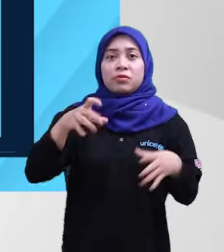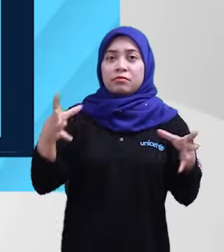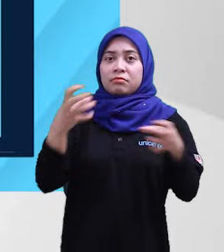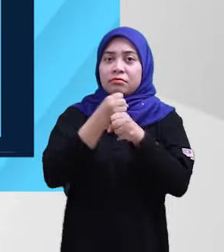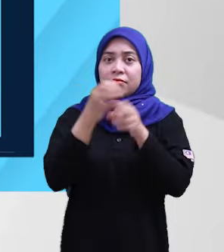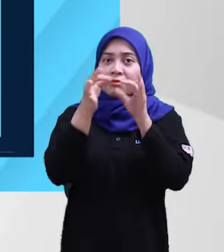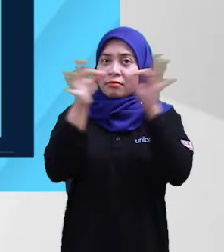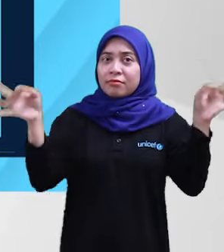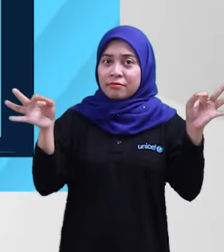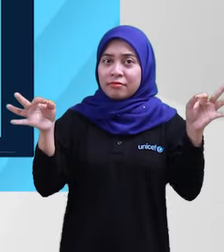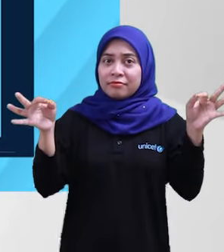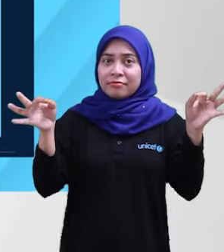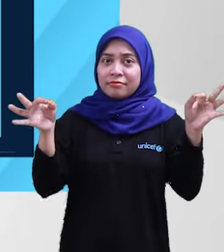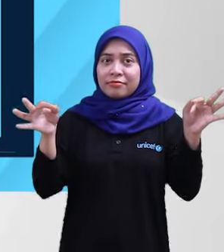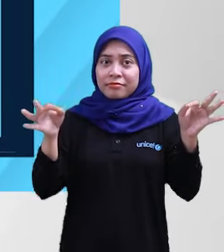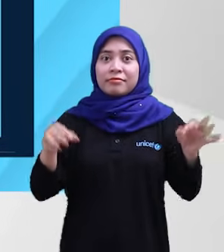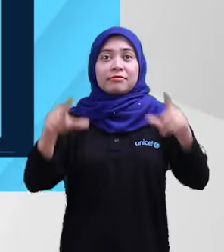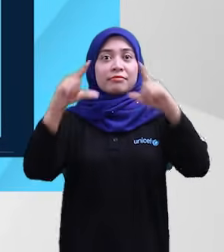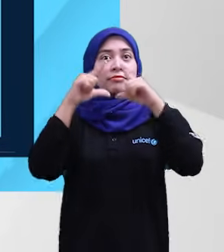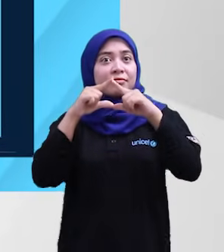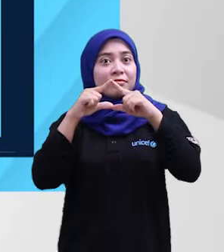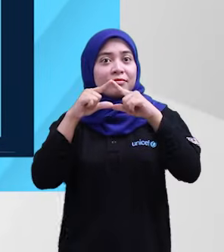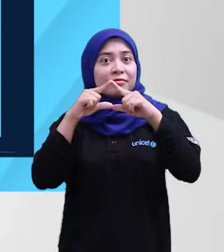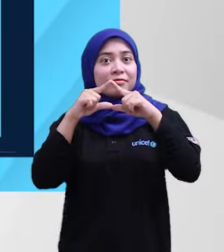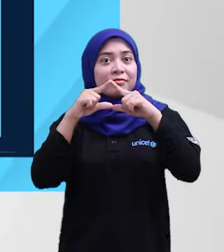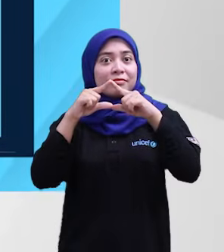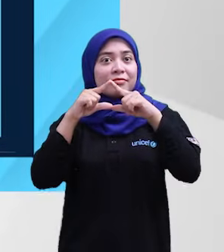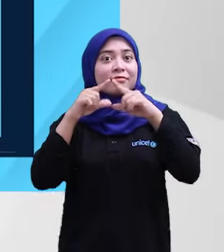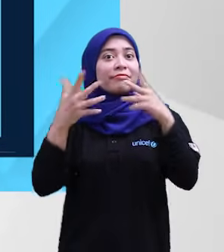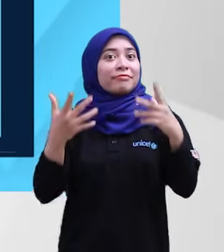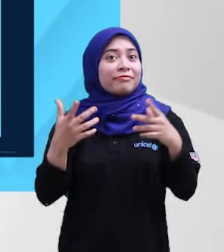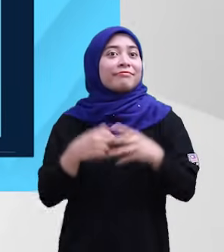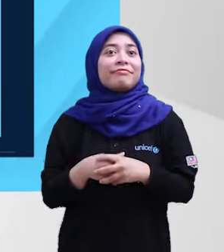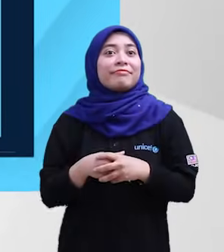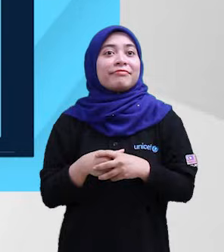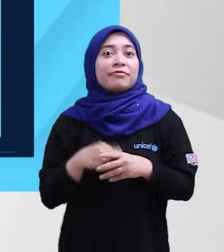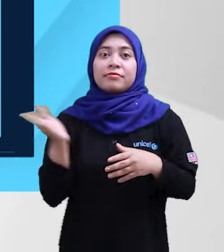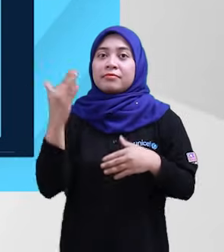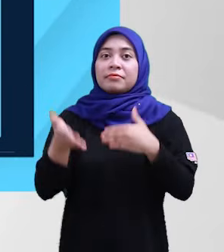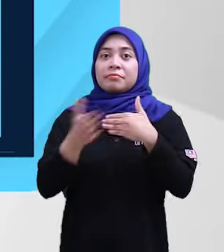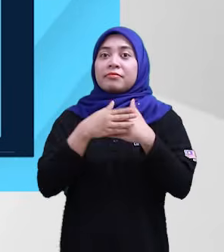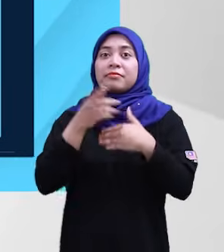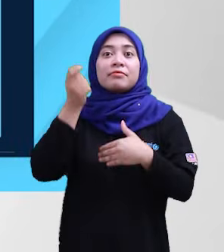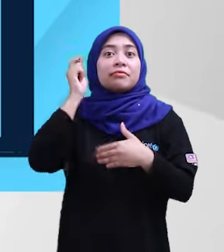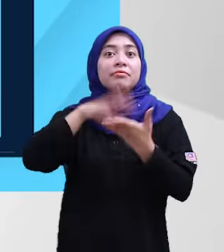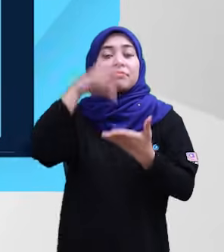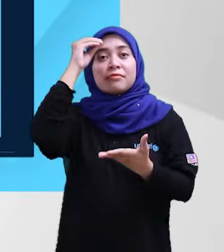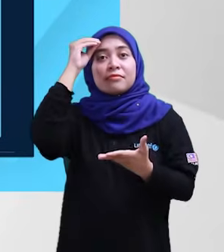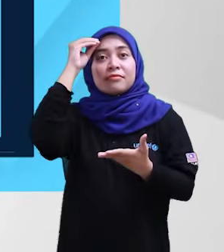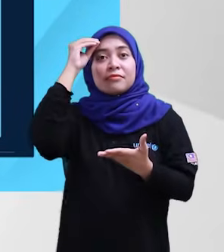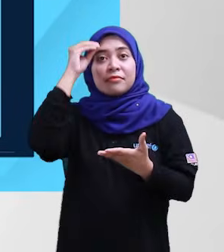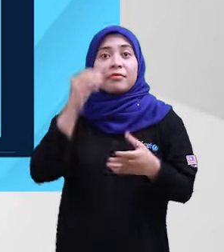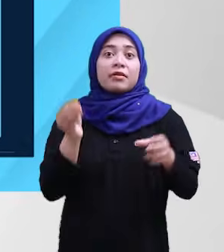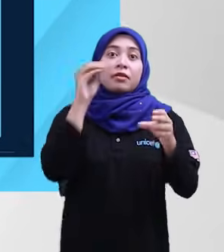perlu digabungkan dengan ayat luas segitiga adalah. Jom kita imbas kembali apa yang kita belajar